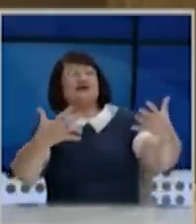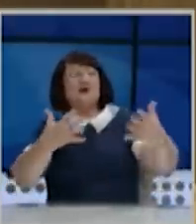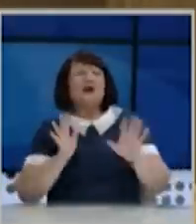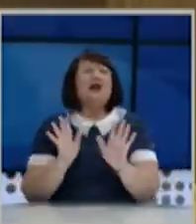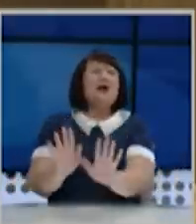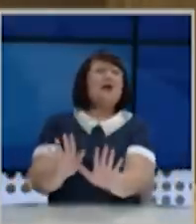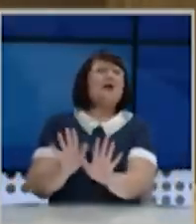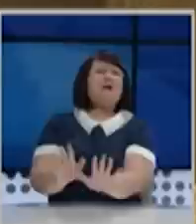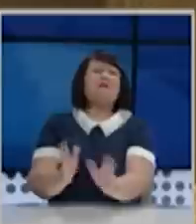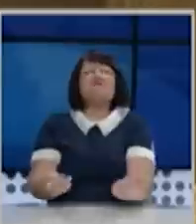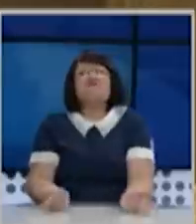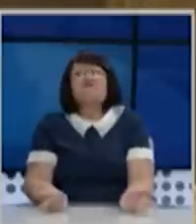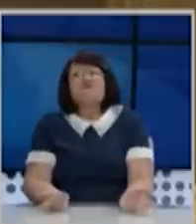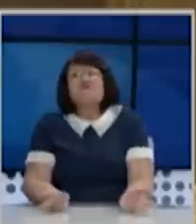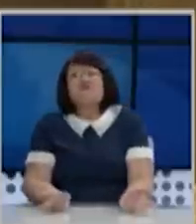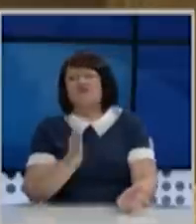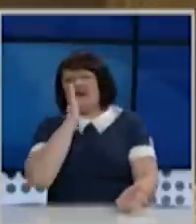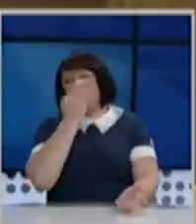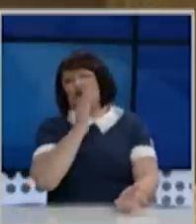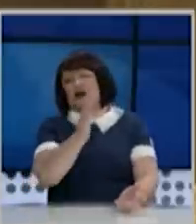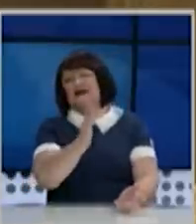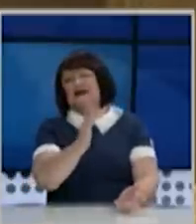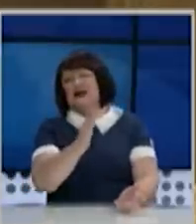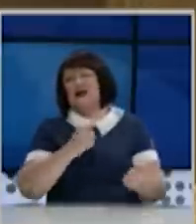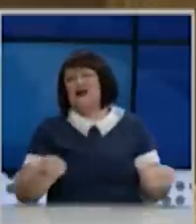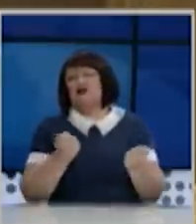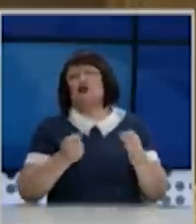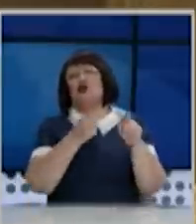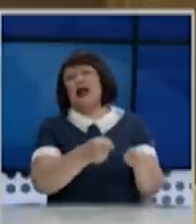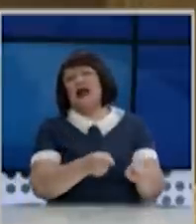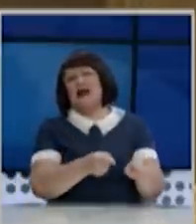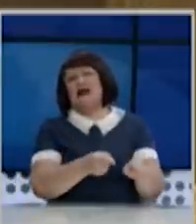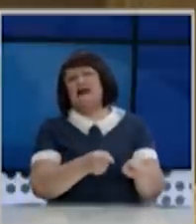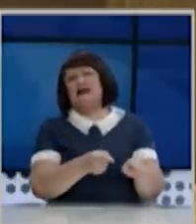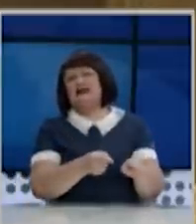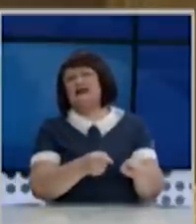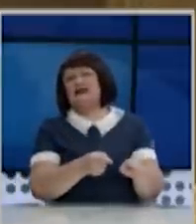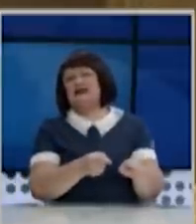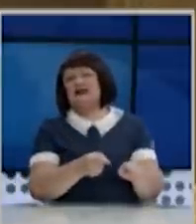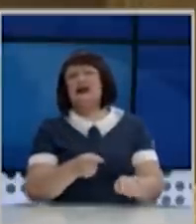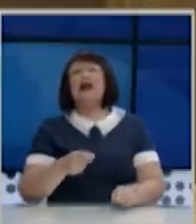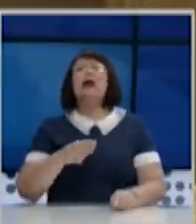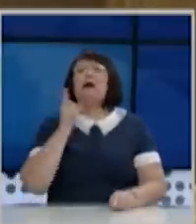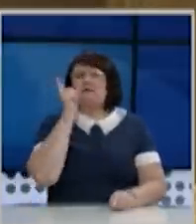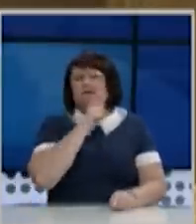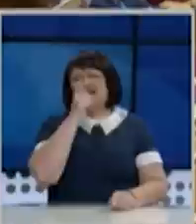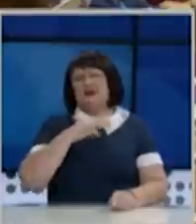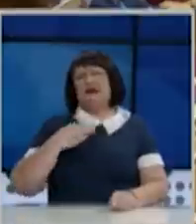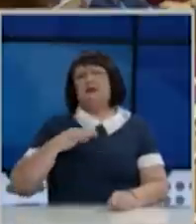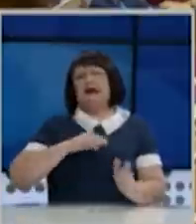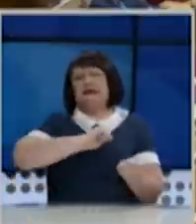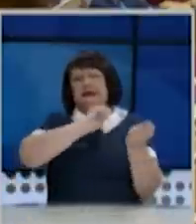τους, αναδεικνύοντας πόσο υποκριτική είναι η πολιτική της μούφα πράσινης μετάβασης. Και